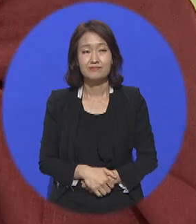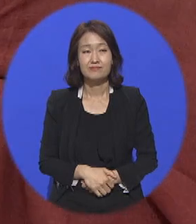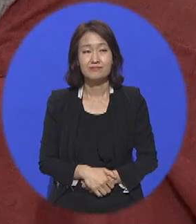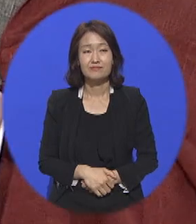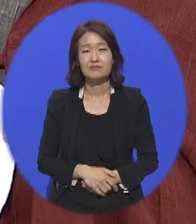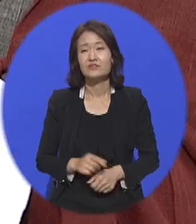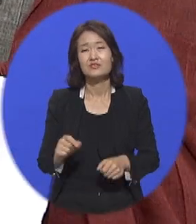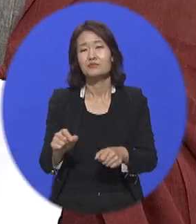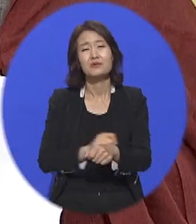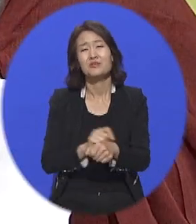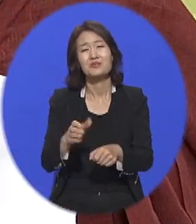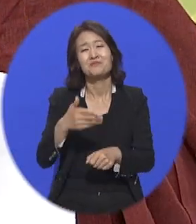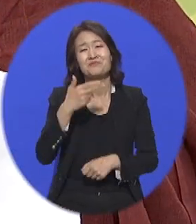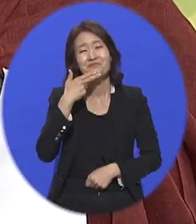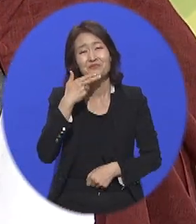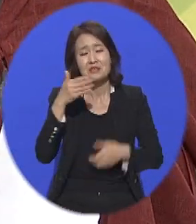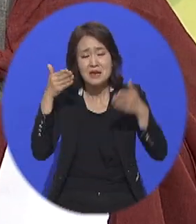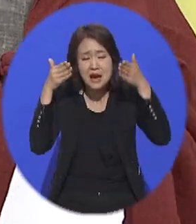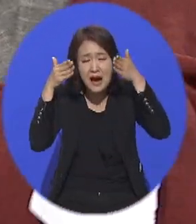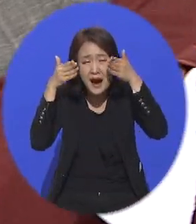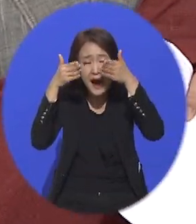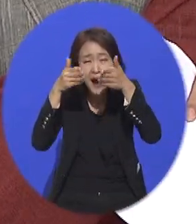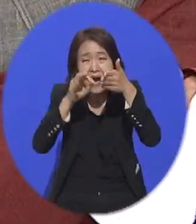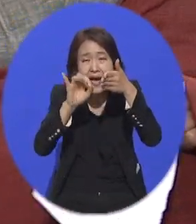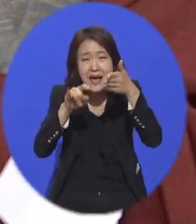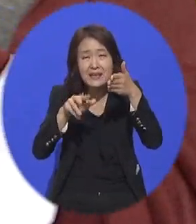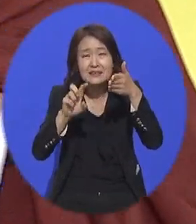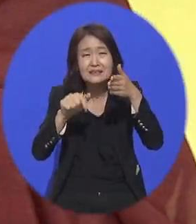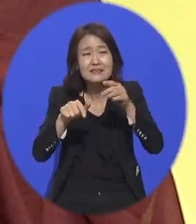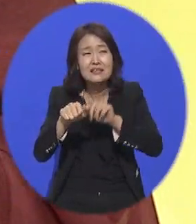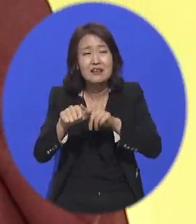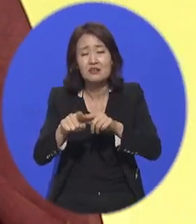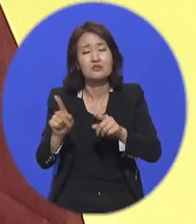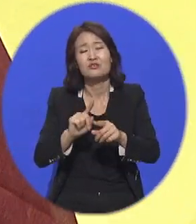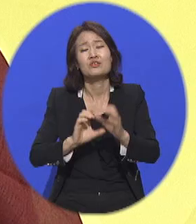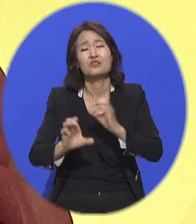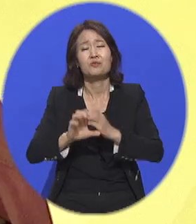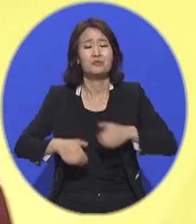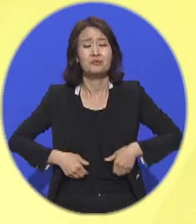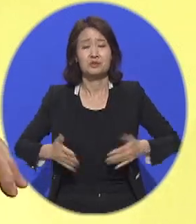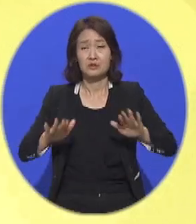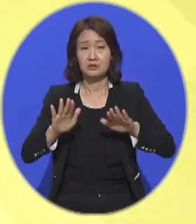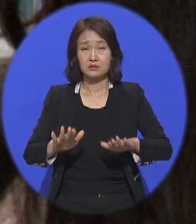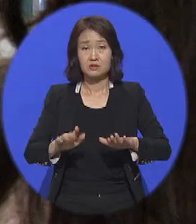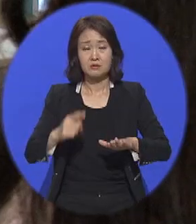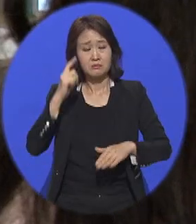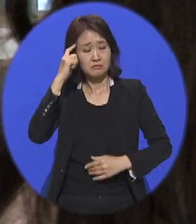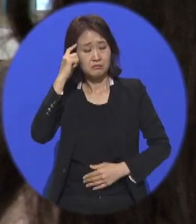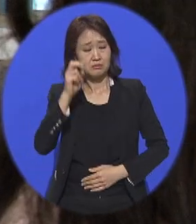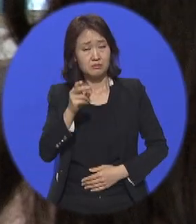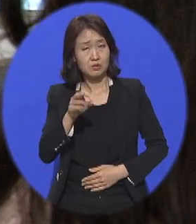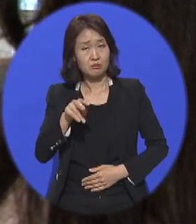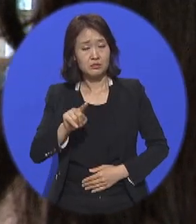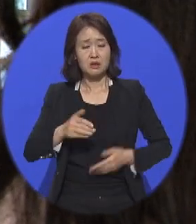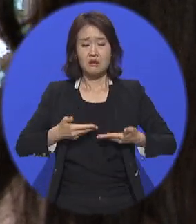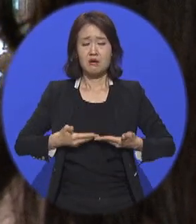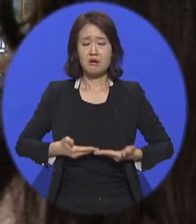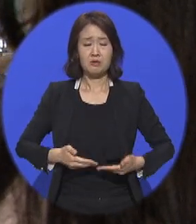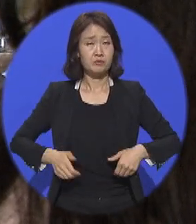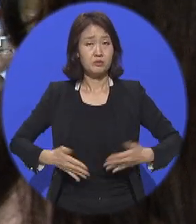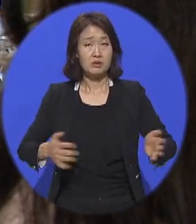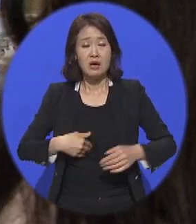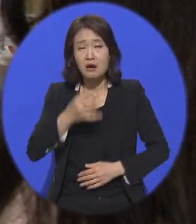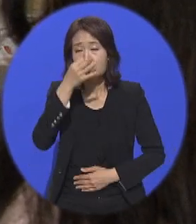다른 거 하나도 없습니다. 집착하고 애착하고 탐착하는 마음. 도 닦을 필요도 없습니다. 여러분들 지금 명상할 필요도 없습니다. 아, 내가